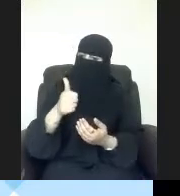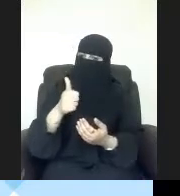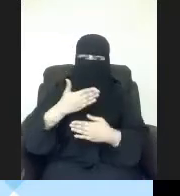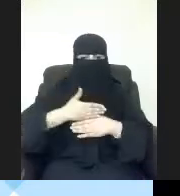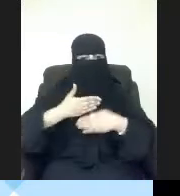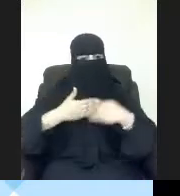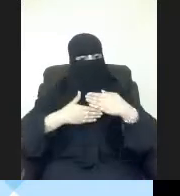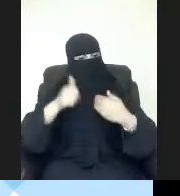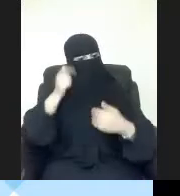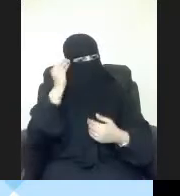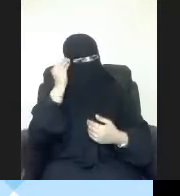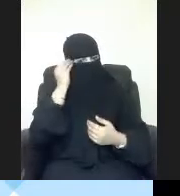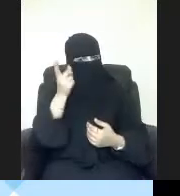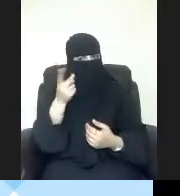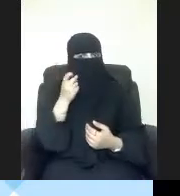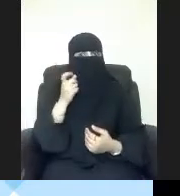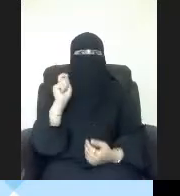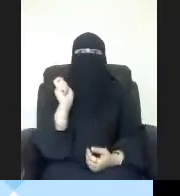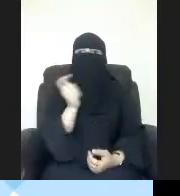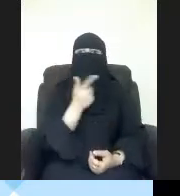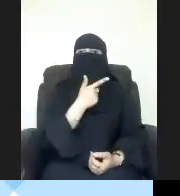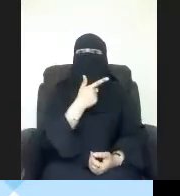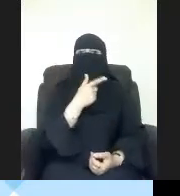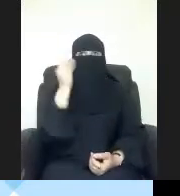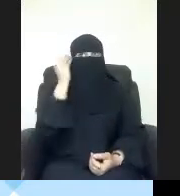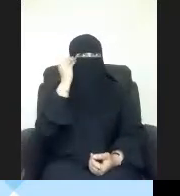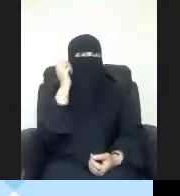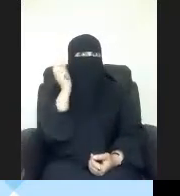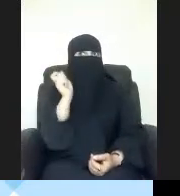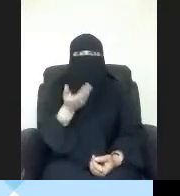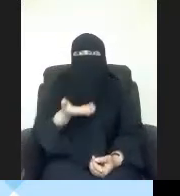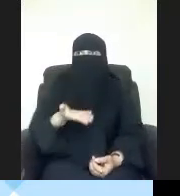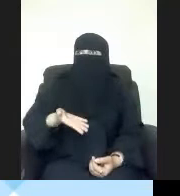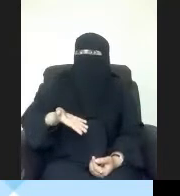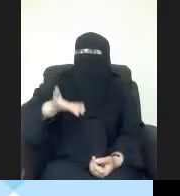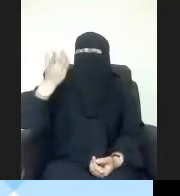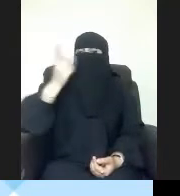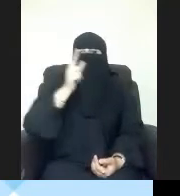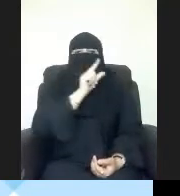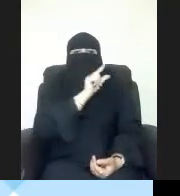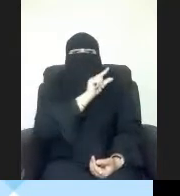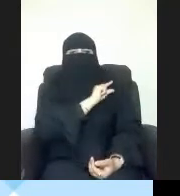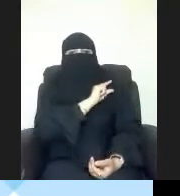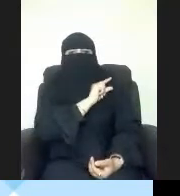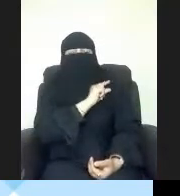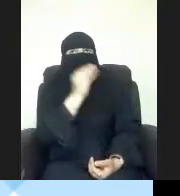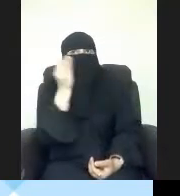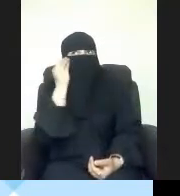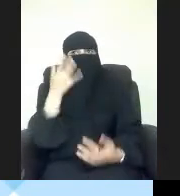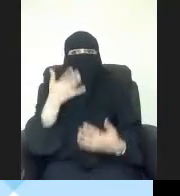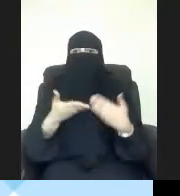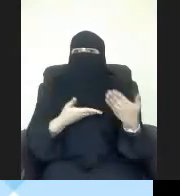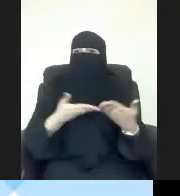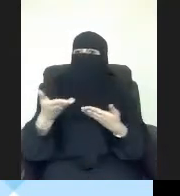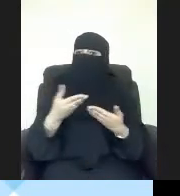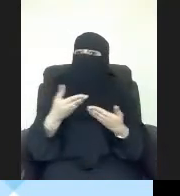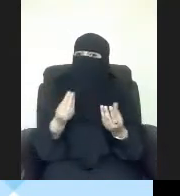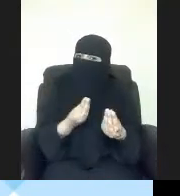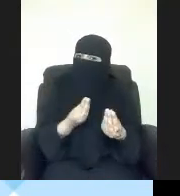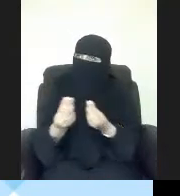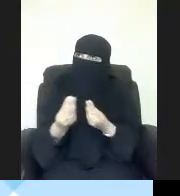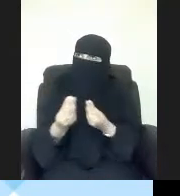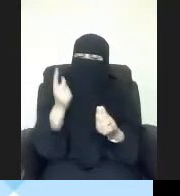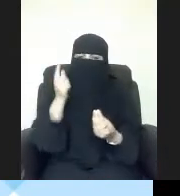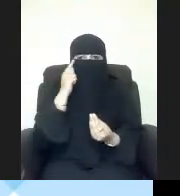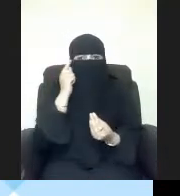المحاضرة. بالعكس، هذا سيعطي قدرة عالية للطلاب أنهم يتشاركوا ويتعاونوا وفي